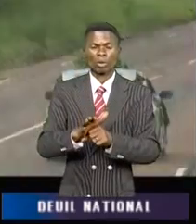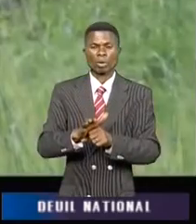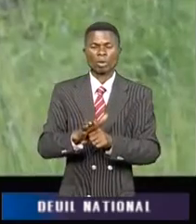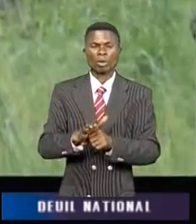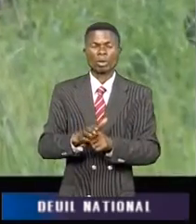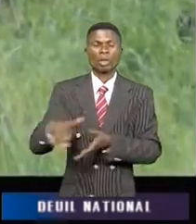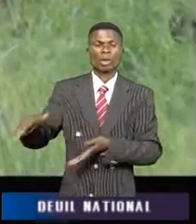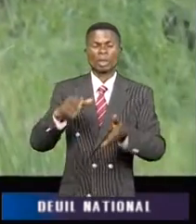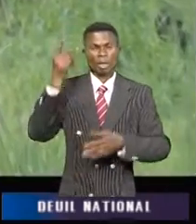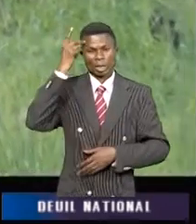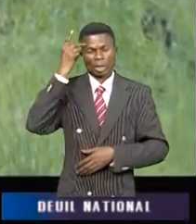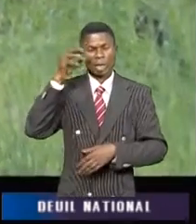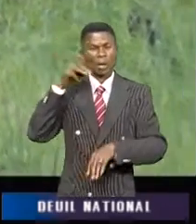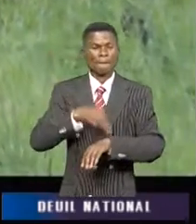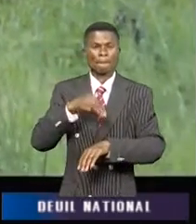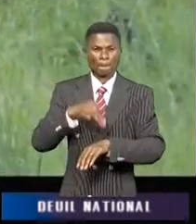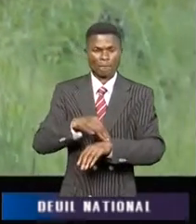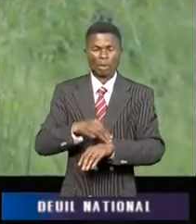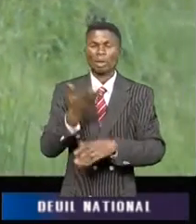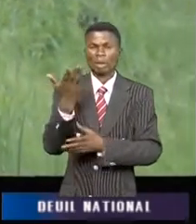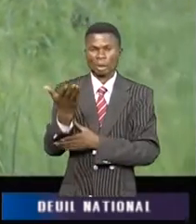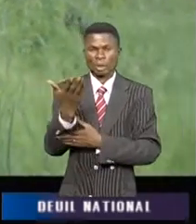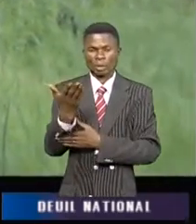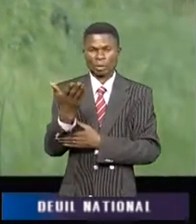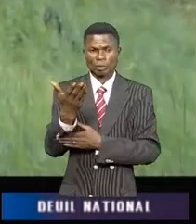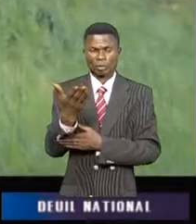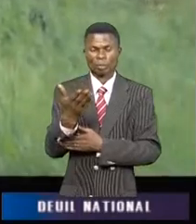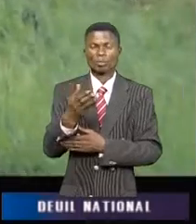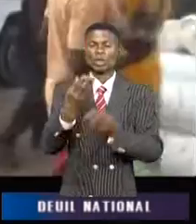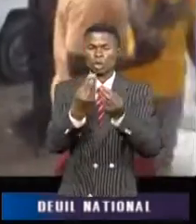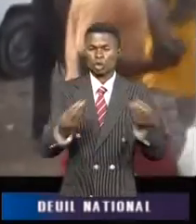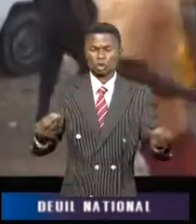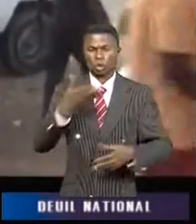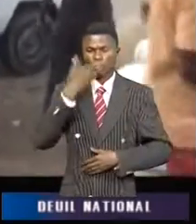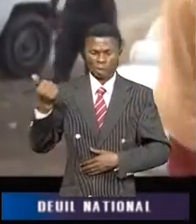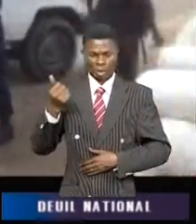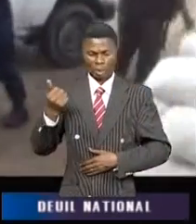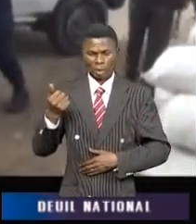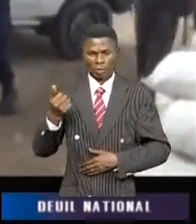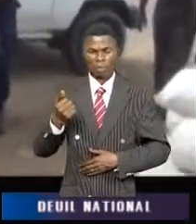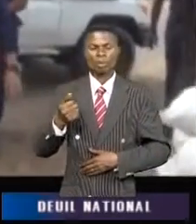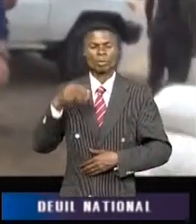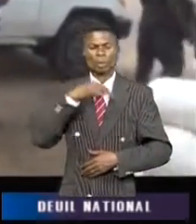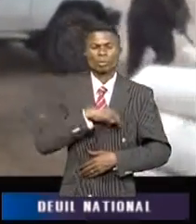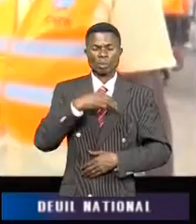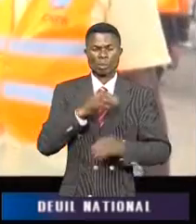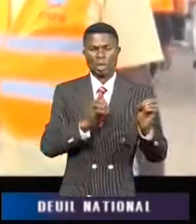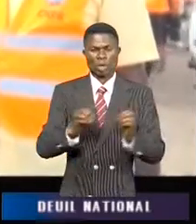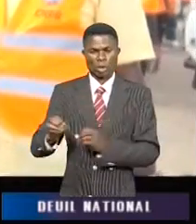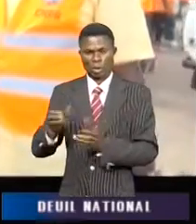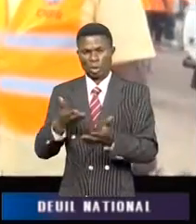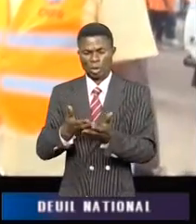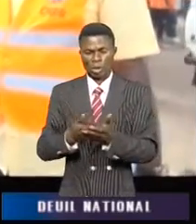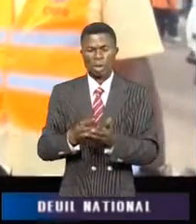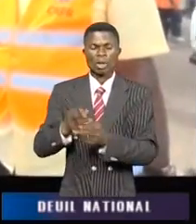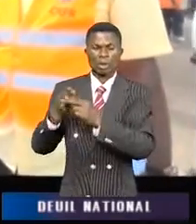les tronçons Kinshasa-Matadi nécessitent une thérapeutique de choc. Conformément à sa mission régalienne, celle